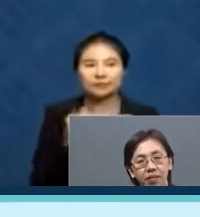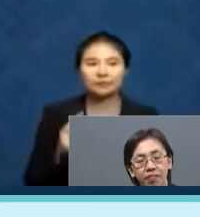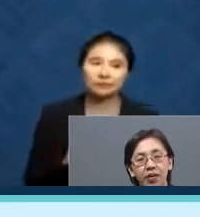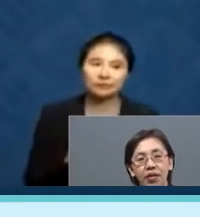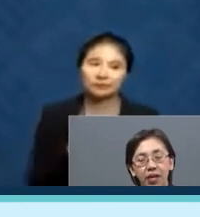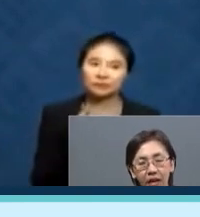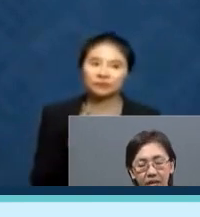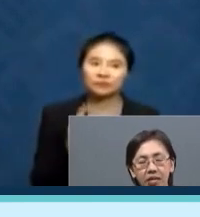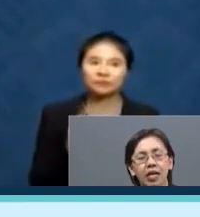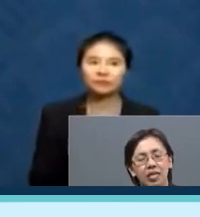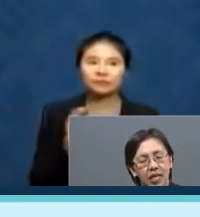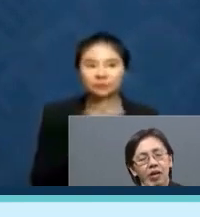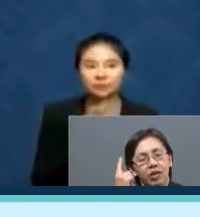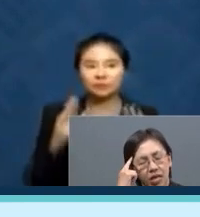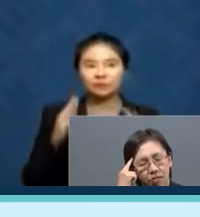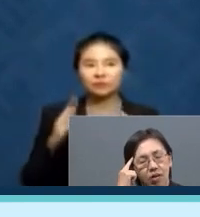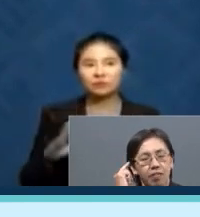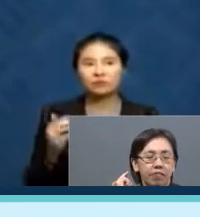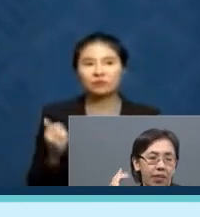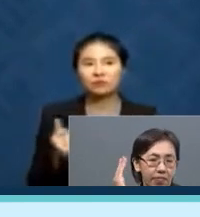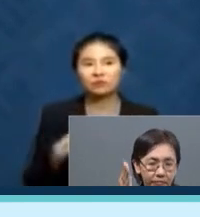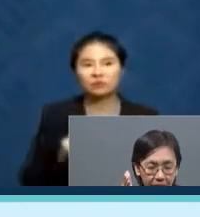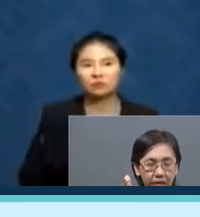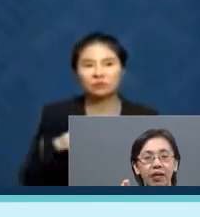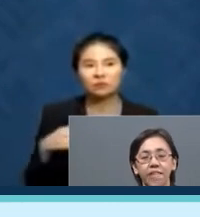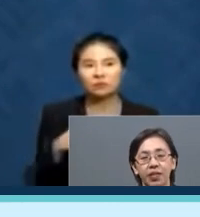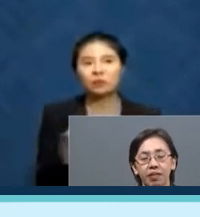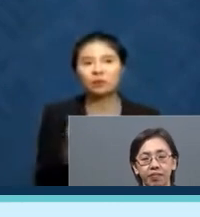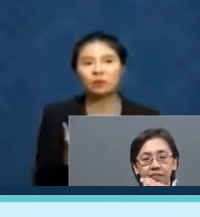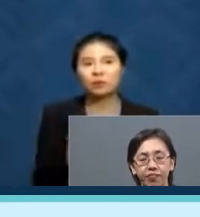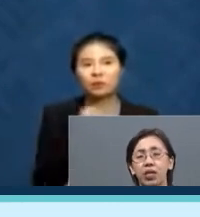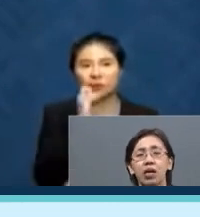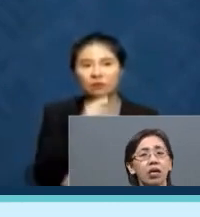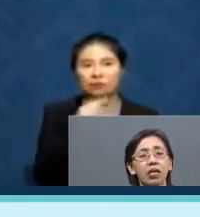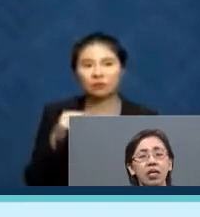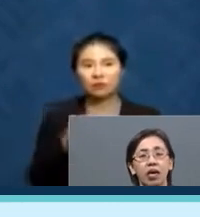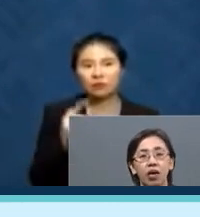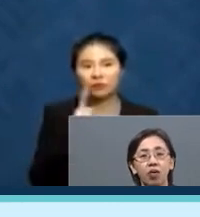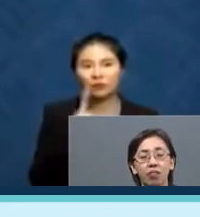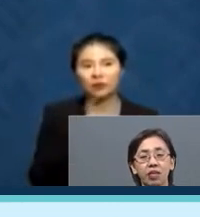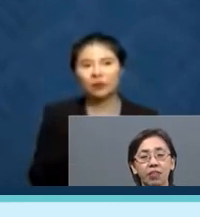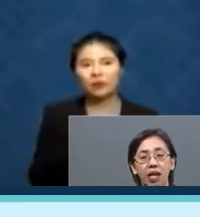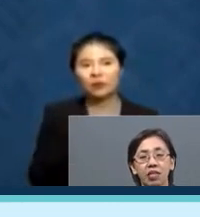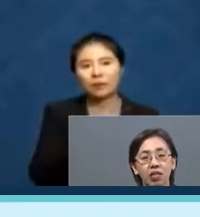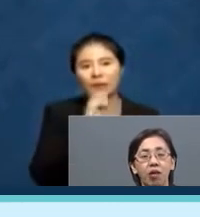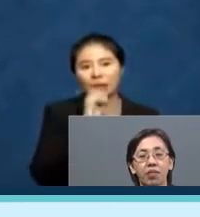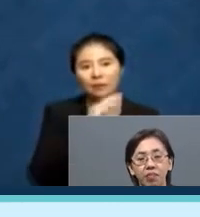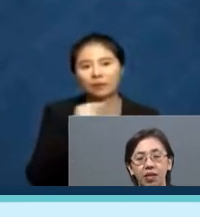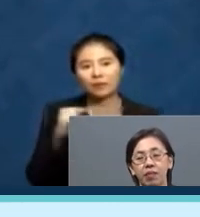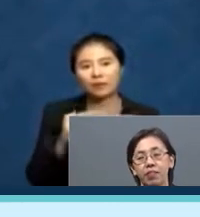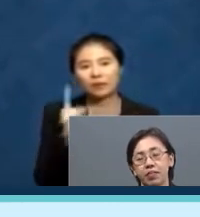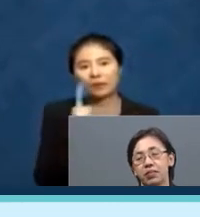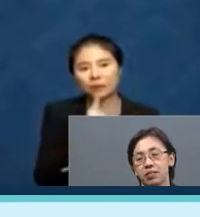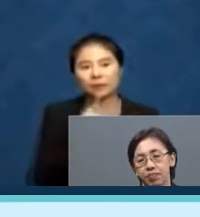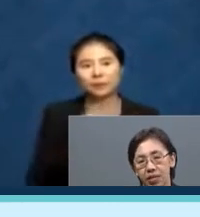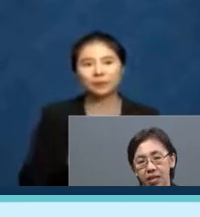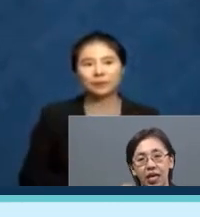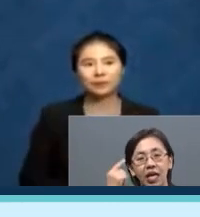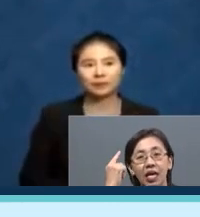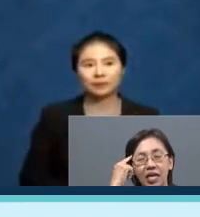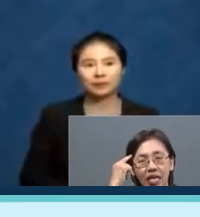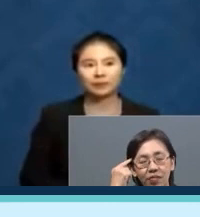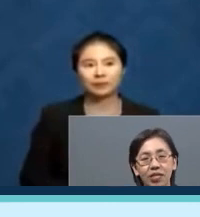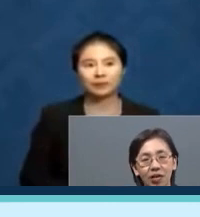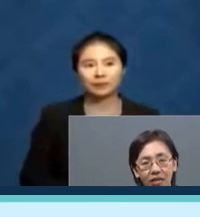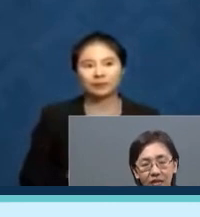อแรงต่อเนื่องที่เขาเข้ามาอยู่ระหว่างเจรจาเนี่ยปีต่อไปก็น่าจะสูงกว่าปี67ก็คือปลายยอดต่อเนื่องก็จะเห็นว่า3ปีรวมกัน